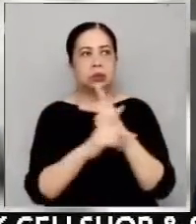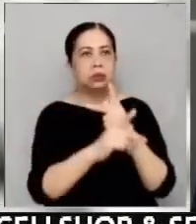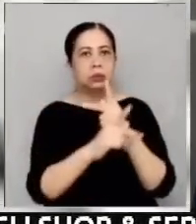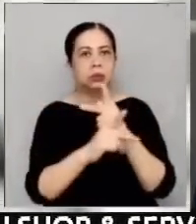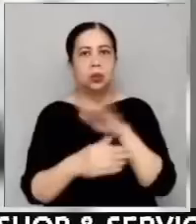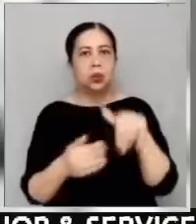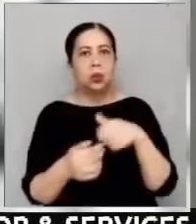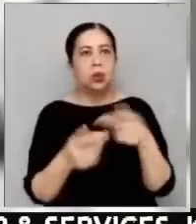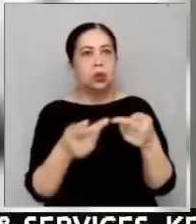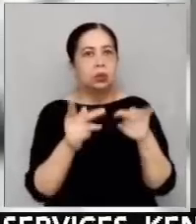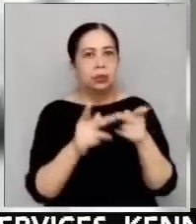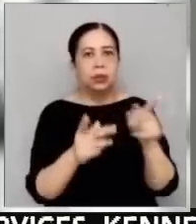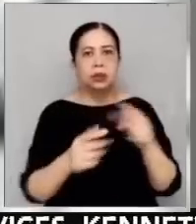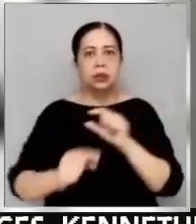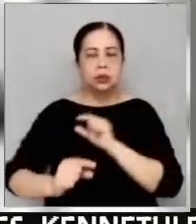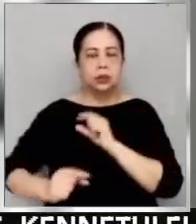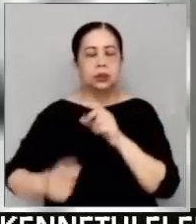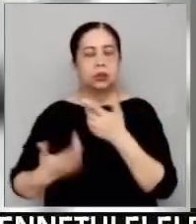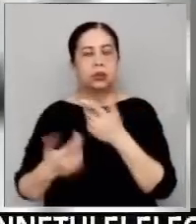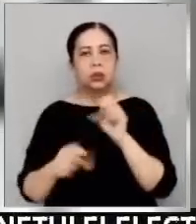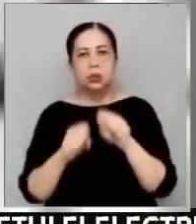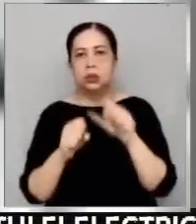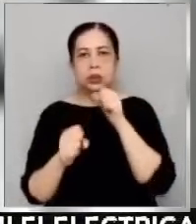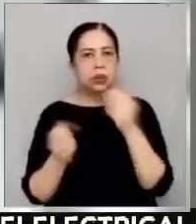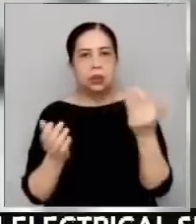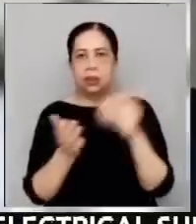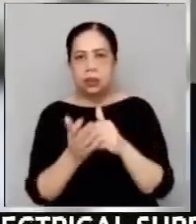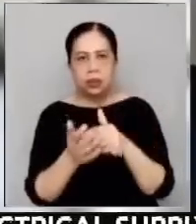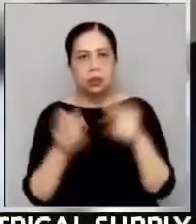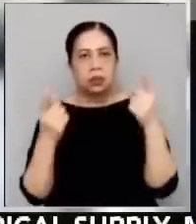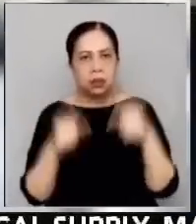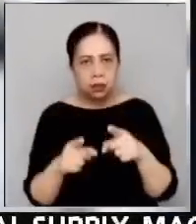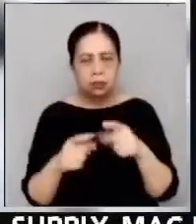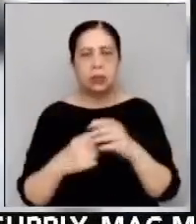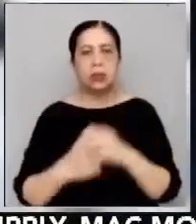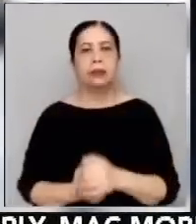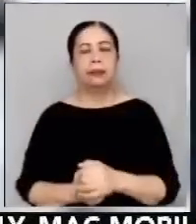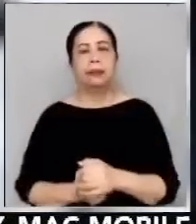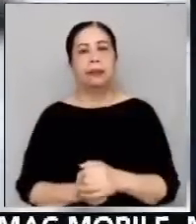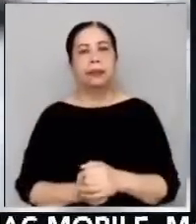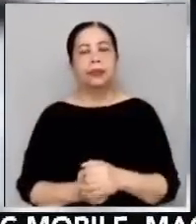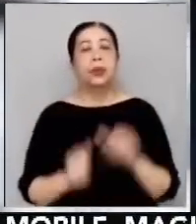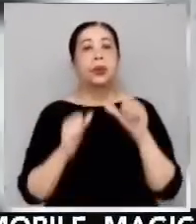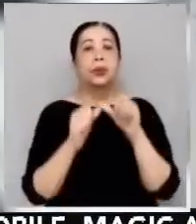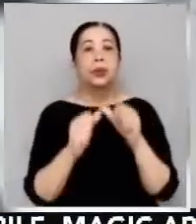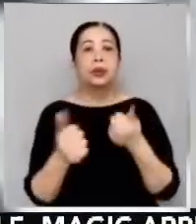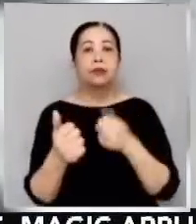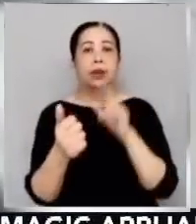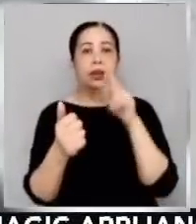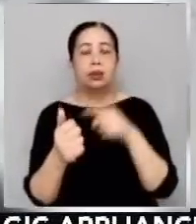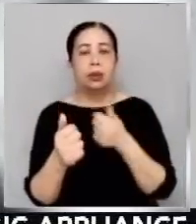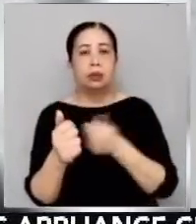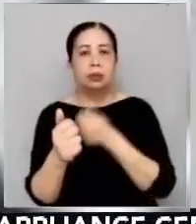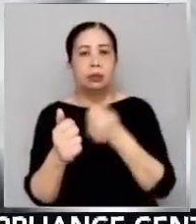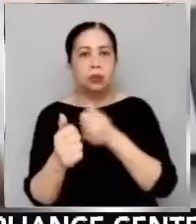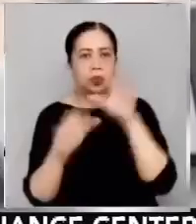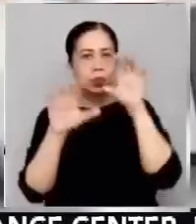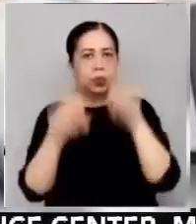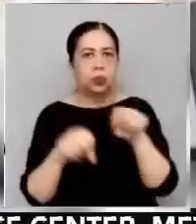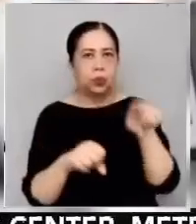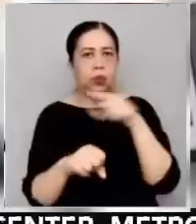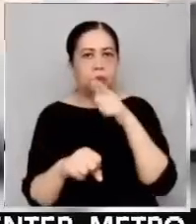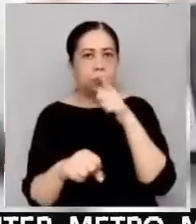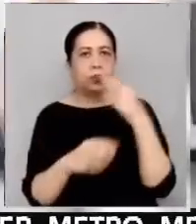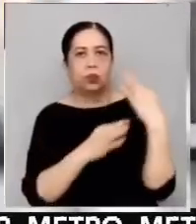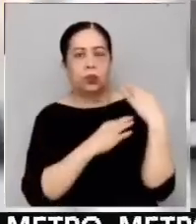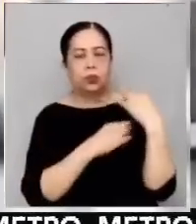least hindi na mangyari yung ganitong insidente. Patuloy ang follow-up operations para mahuli ang mga salari.